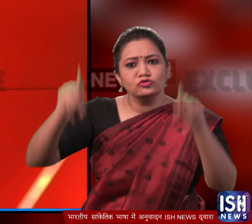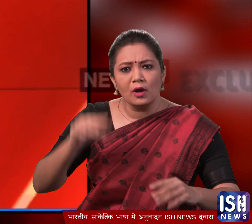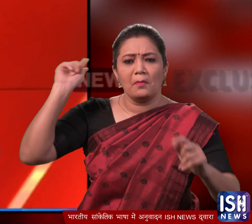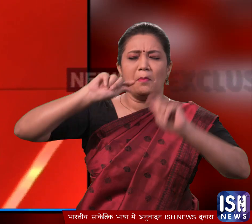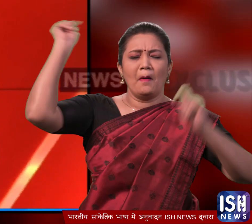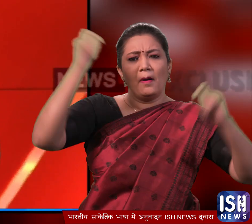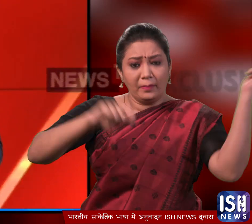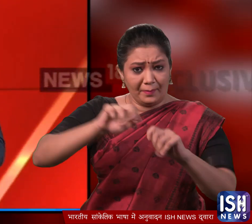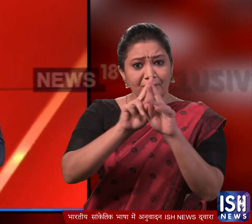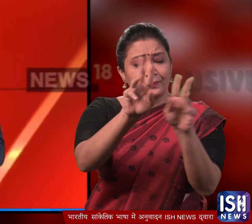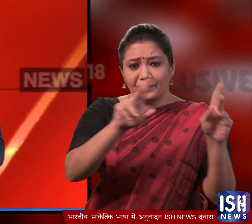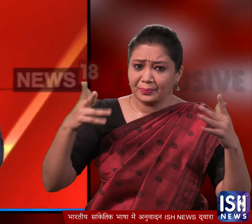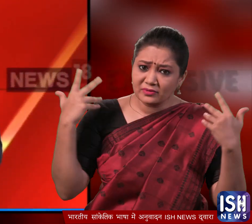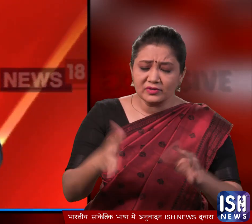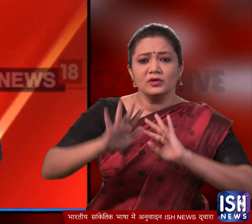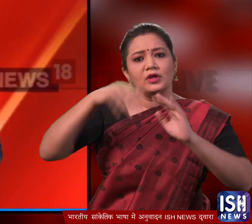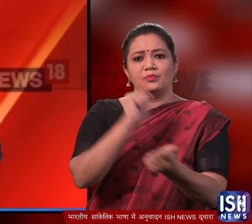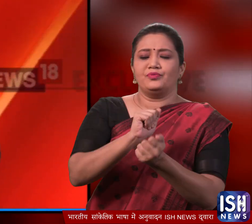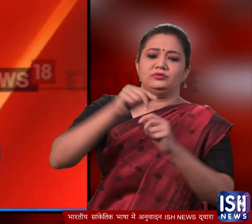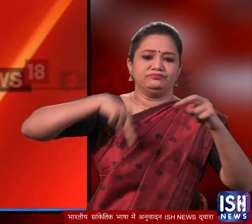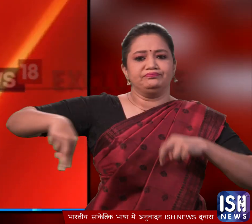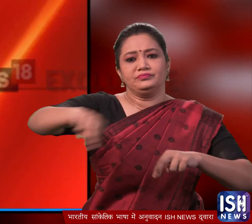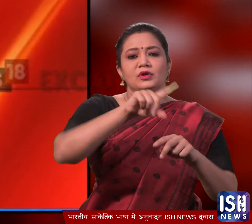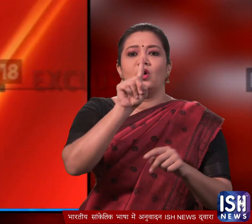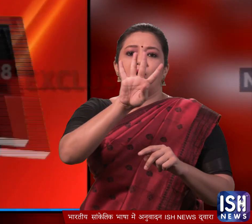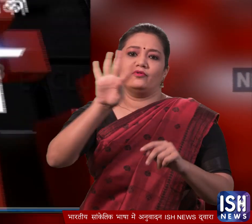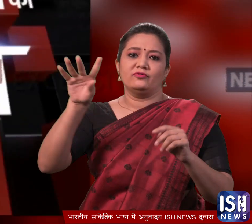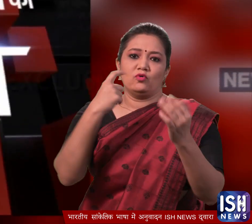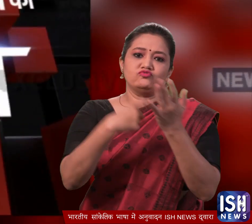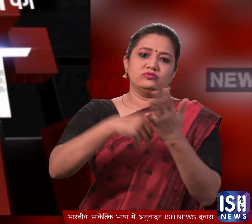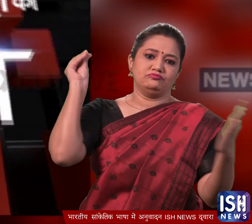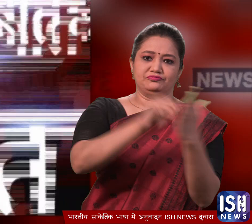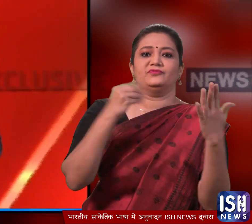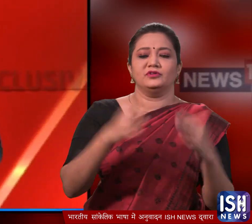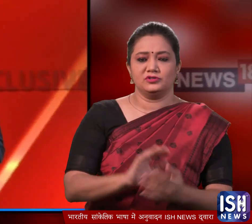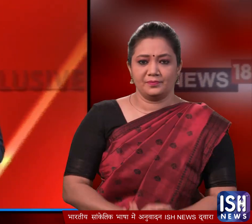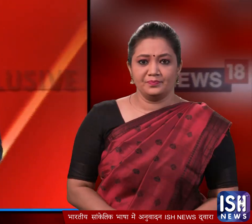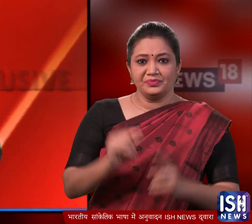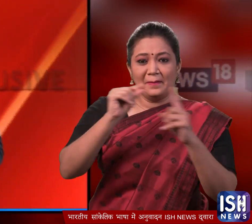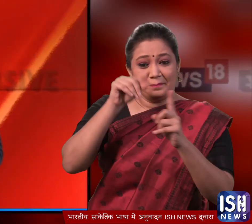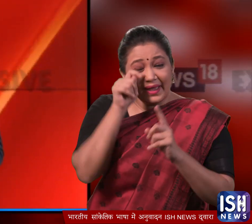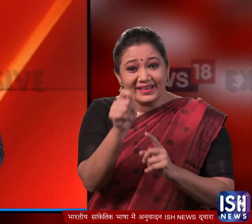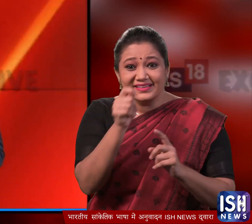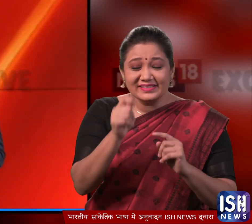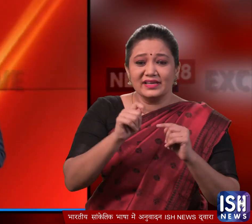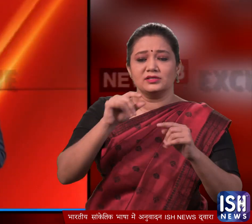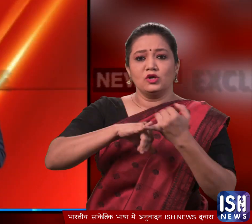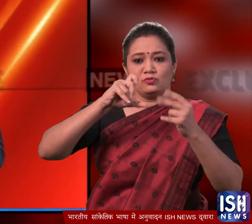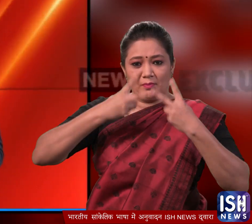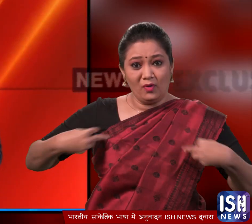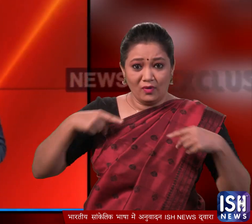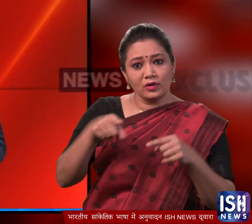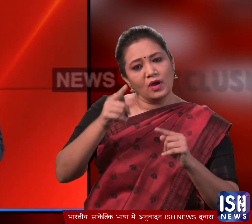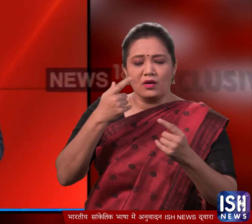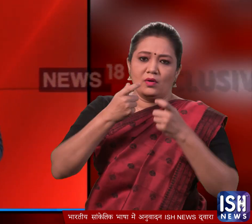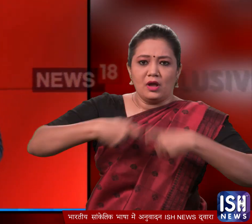तोड़फोड़ कर दी, जिसके बाद पूरे इलाके में पुलिस तैनात करके धारा 144 लगा दी गई। पेगासस जासूसी मामले में सुप्रीम कोर्ट ने